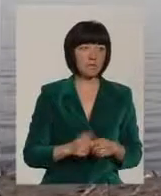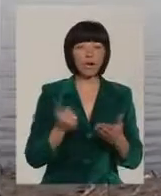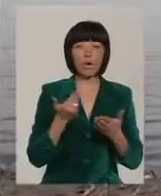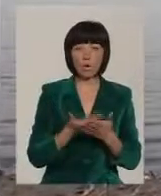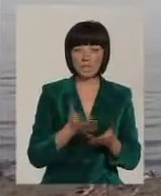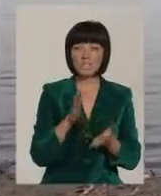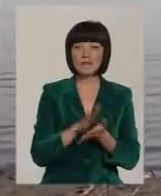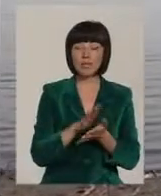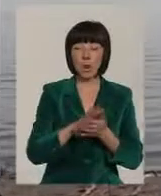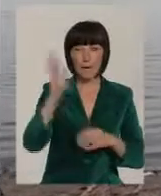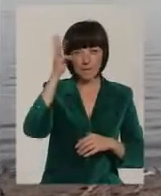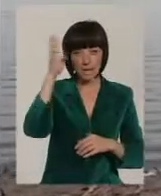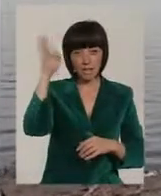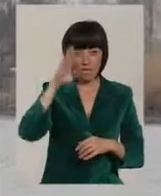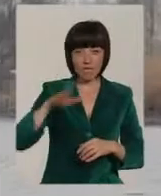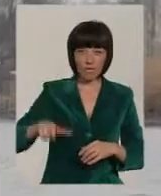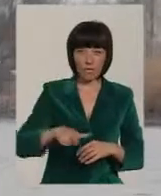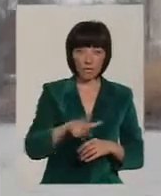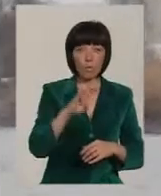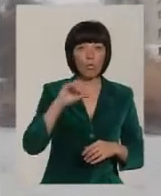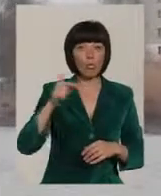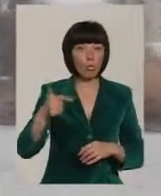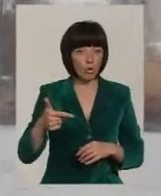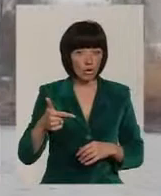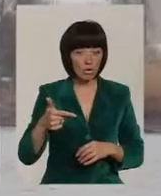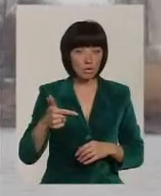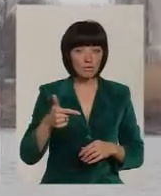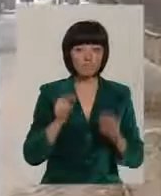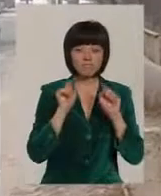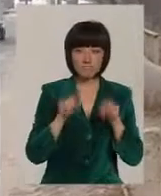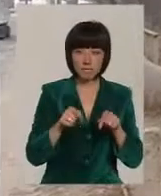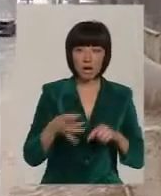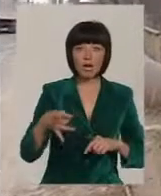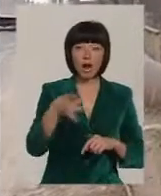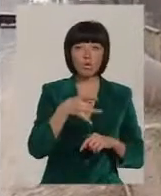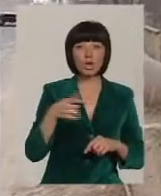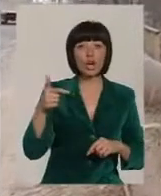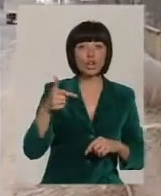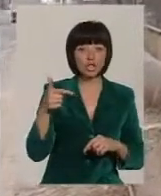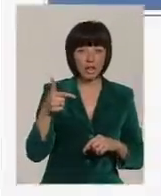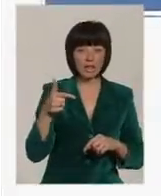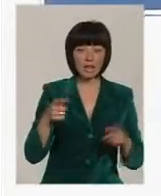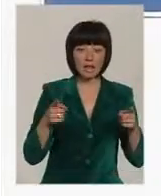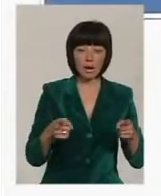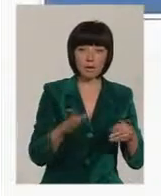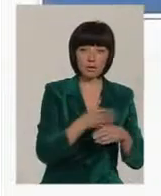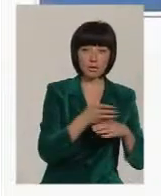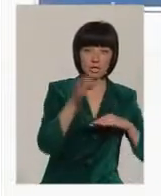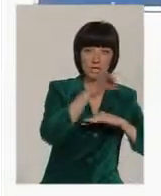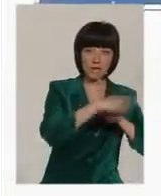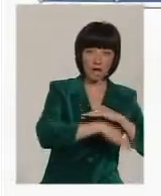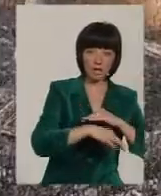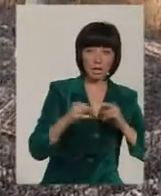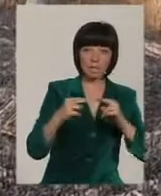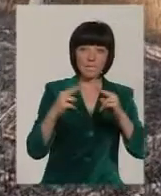Отже, забруднювачі хмельницьких водосховищ на Південному Бузі концентруються у мікрорайоні Гречани. На ділянці між Західною окружною